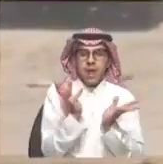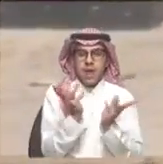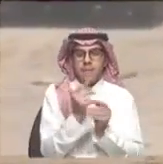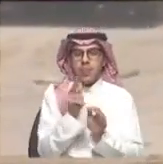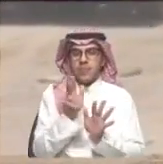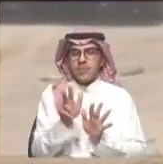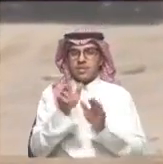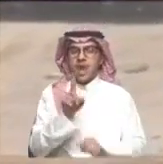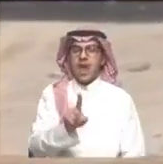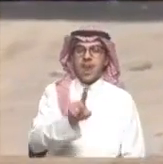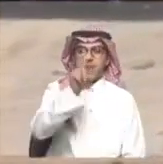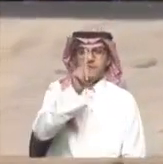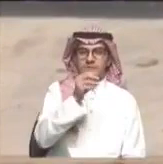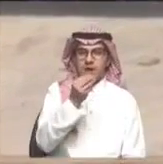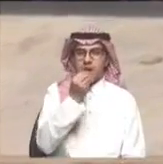والبالغ